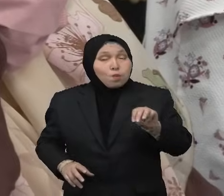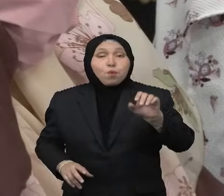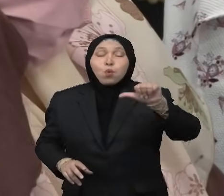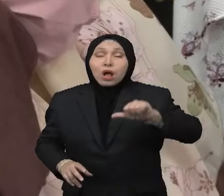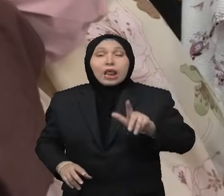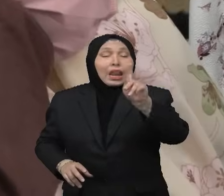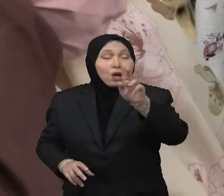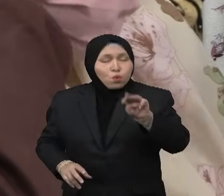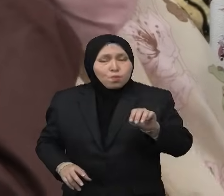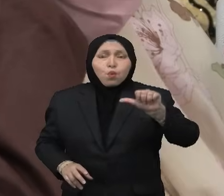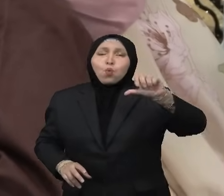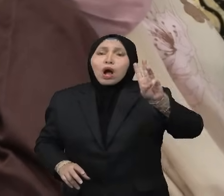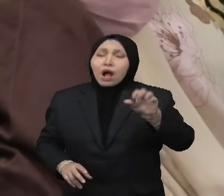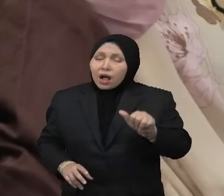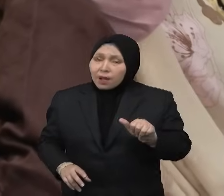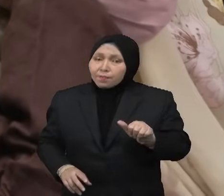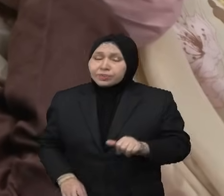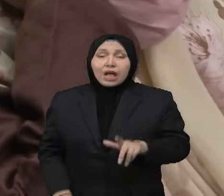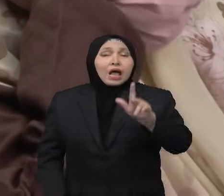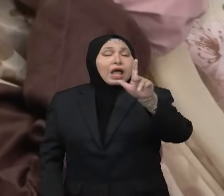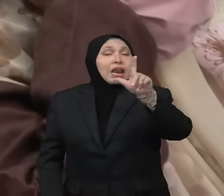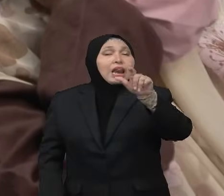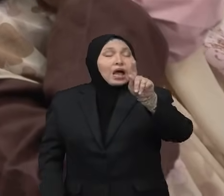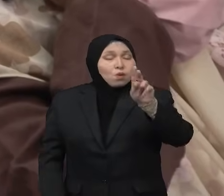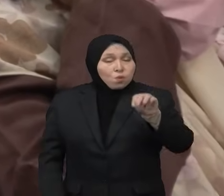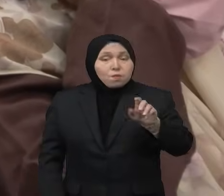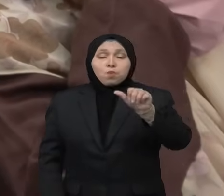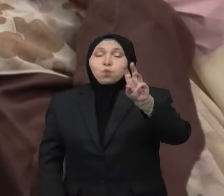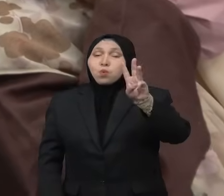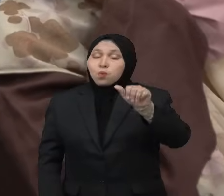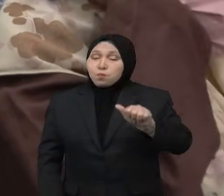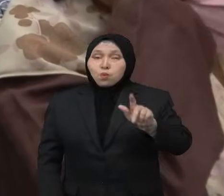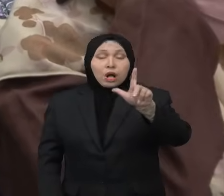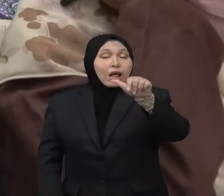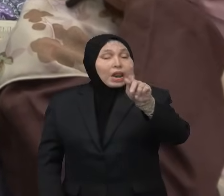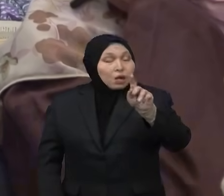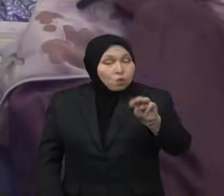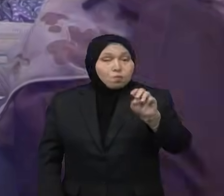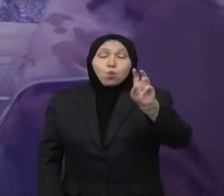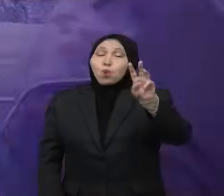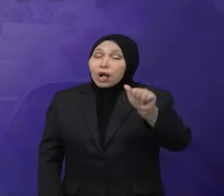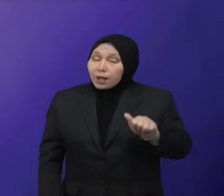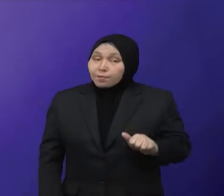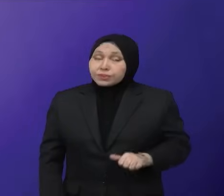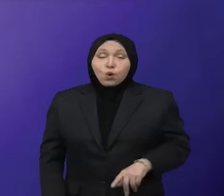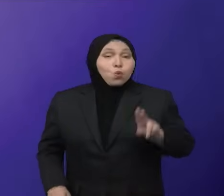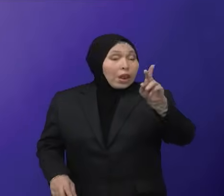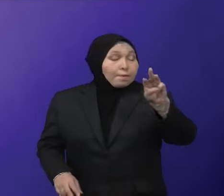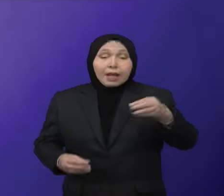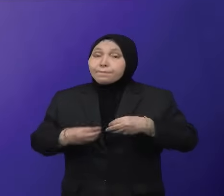Sebut. Lakum wa. Lakum wa. Lakum wa. Okey. Para ulama'